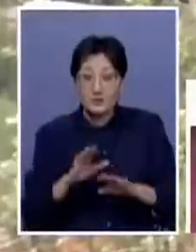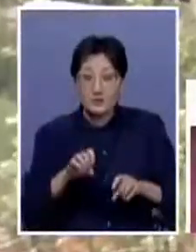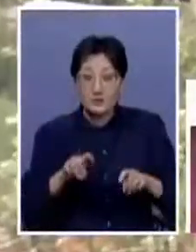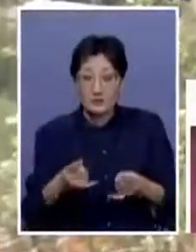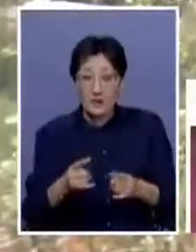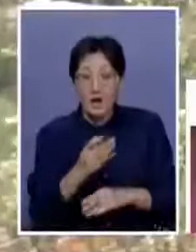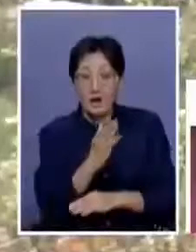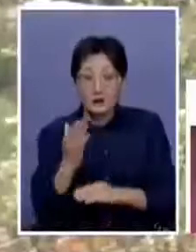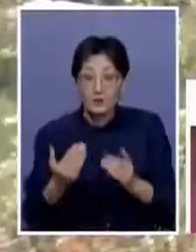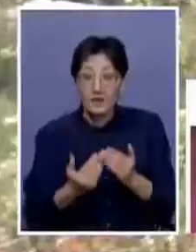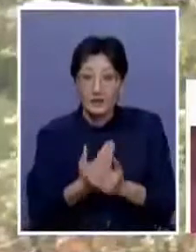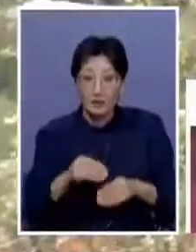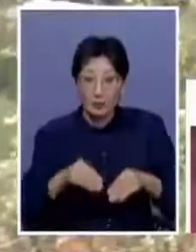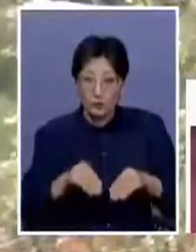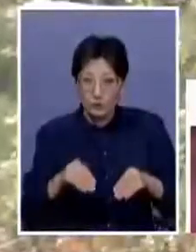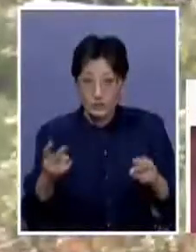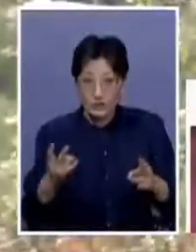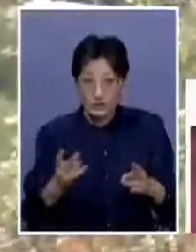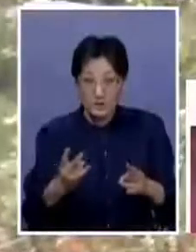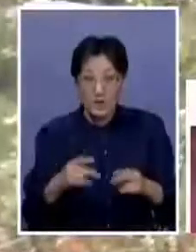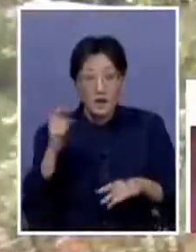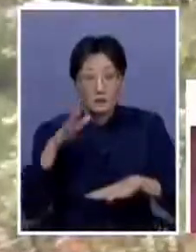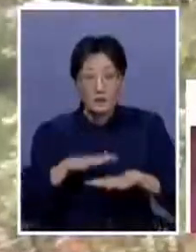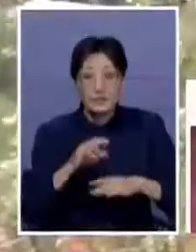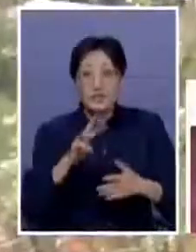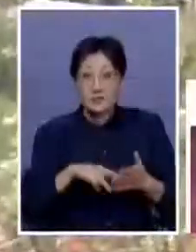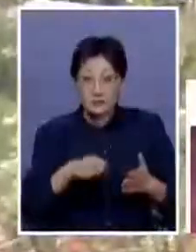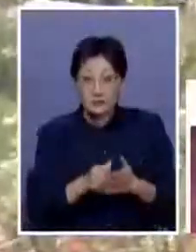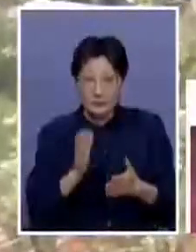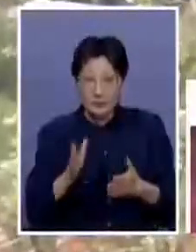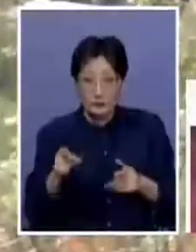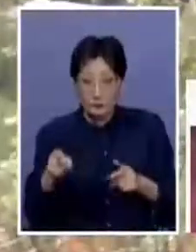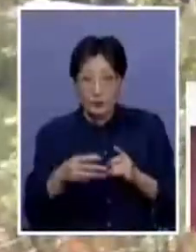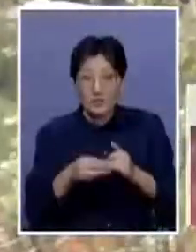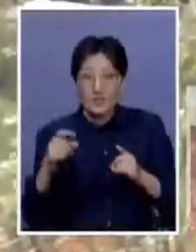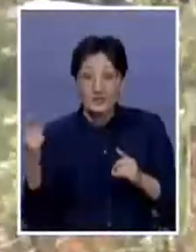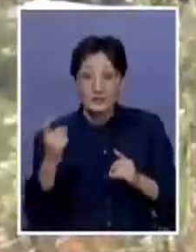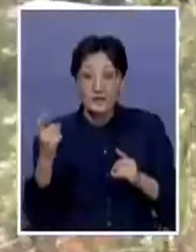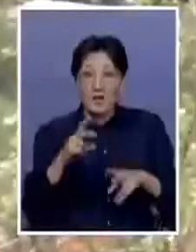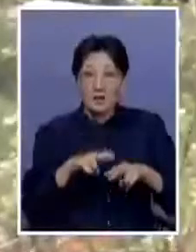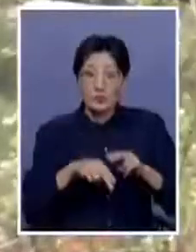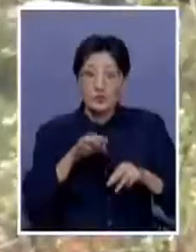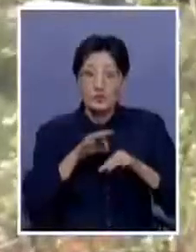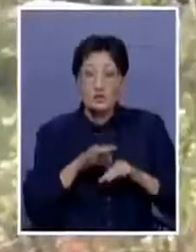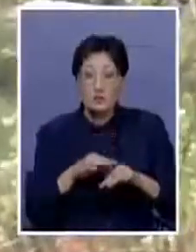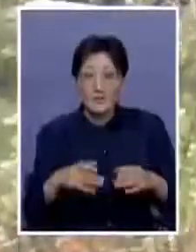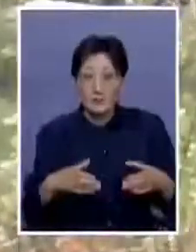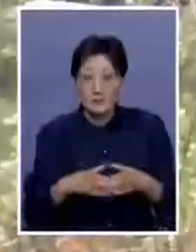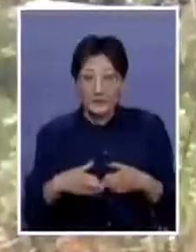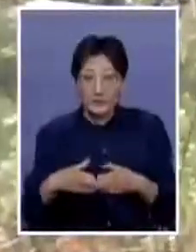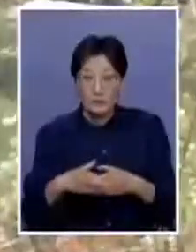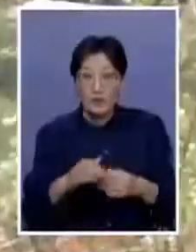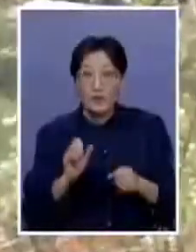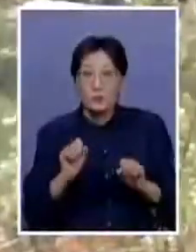ретінде ағаштарды қайта отырғызуы қажет. Және әкімшілік айыппұл төлейді. Ол жердің иесі немесе құрылыс жүргізіп жатқан мердігер